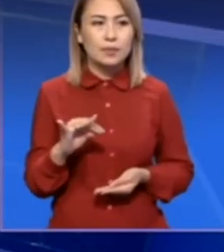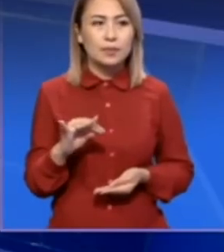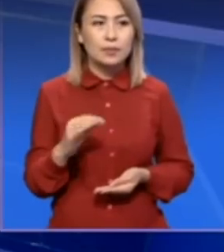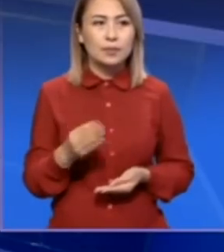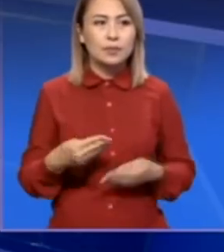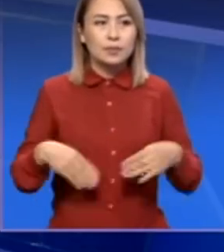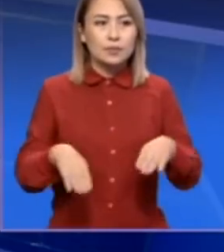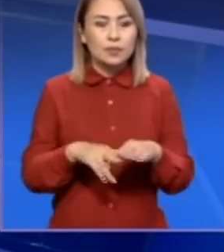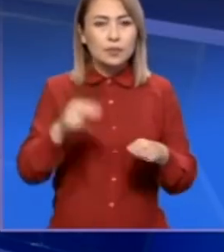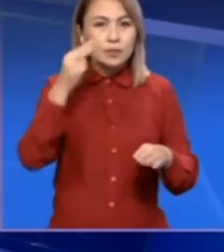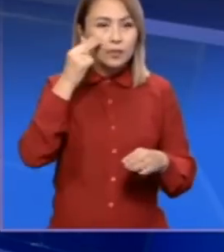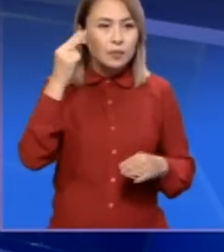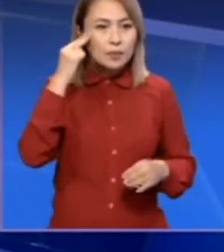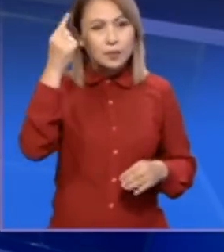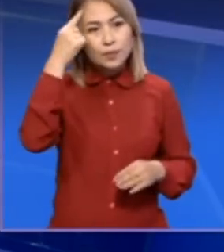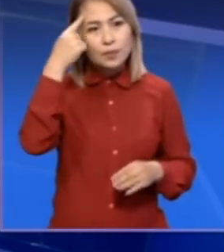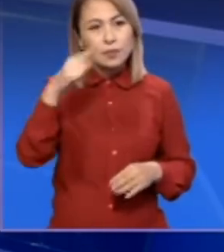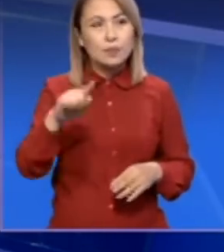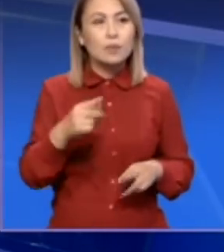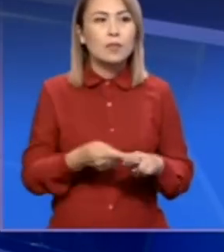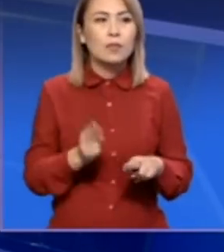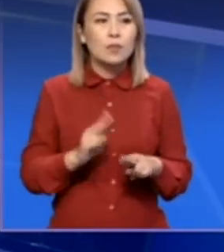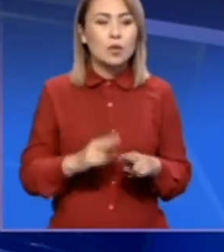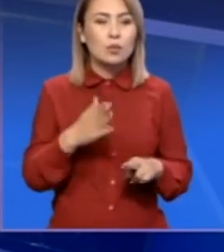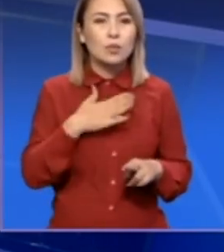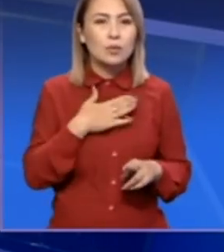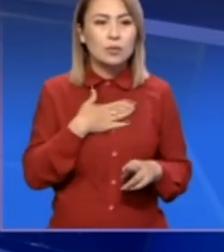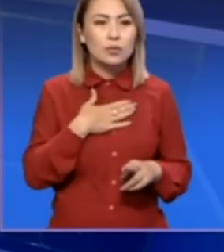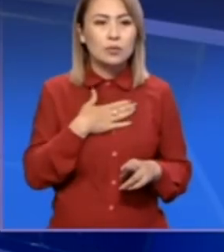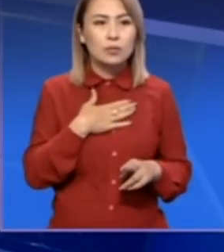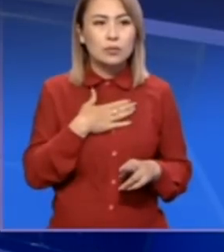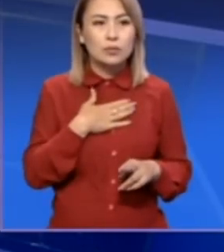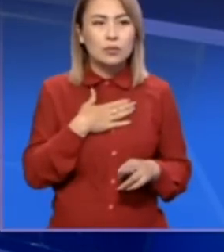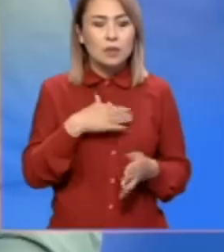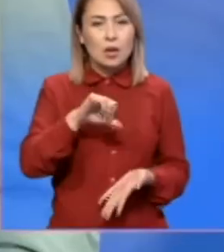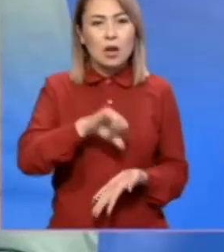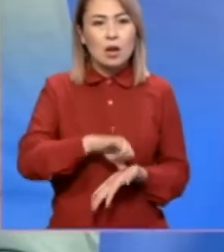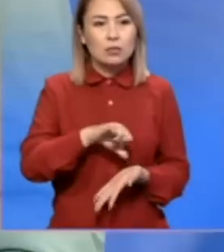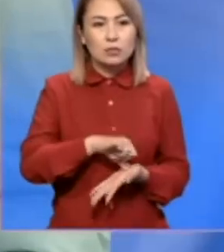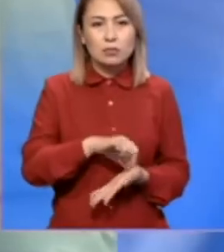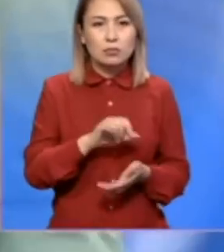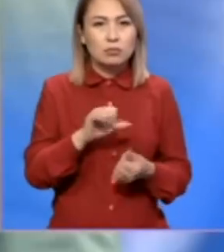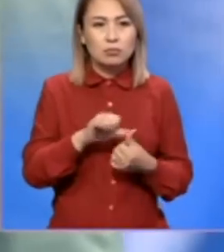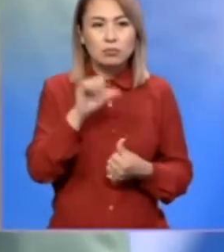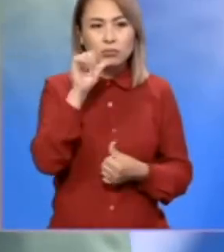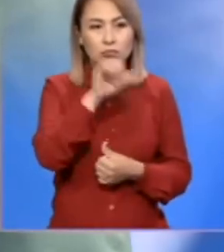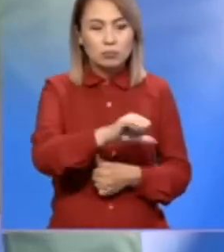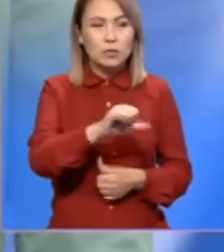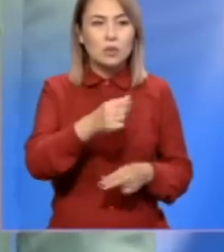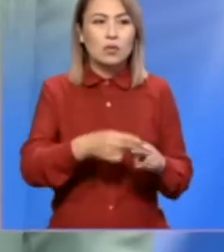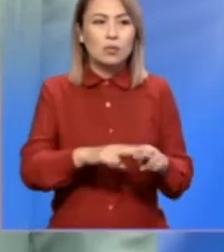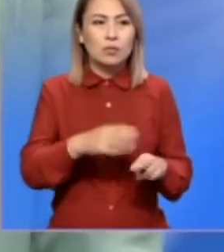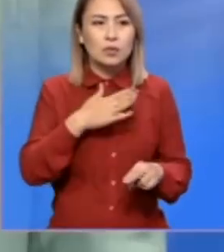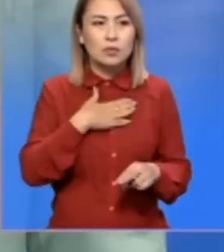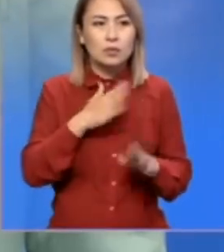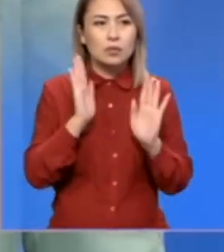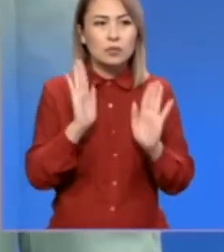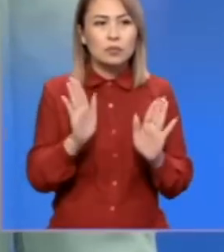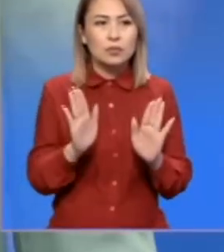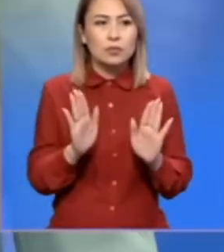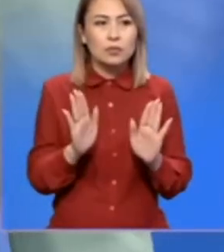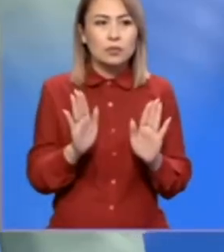Негізінде бұл Қытайдың идеясы. Бұған біздің қатысымыз мүлде жоқ. Біз тек қана